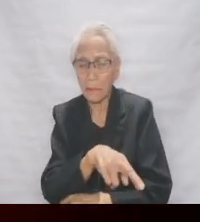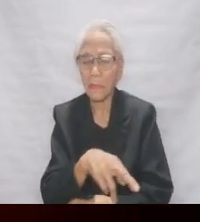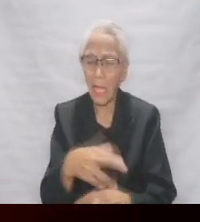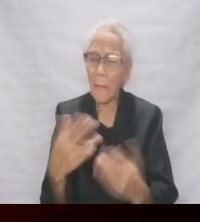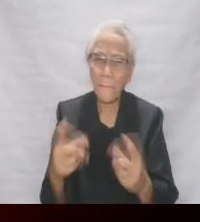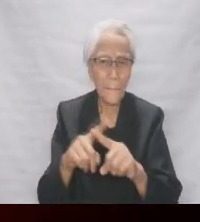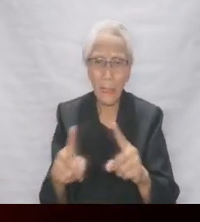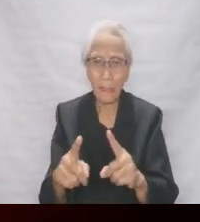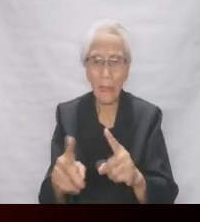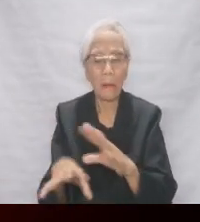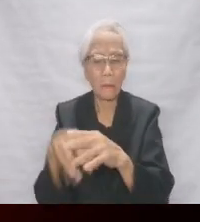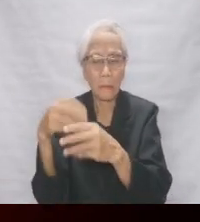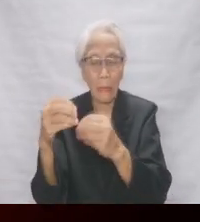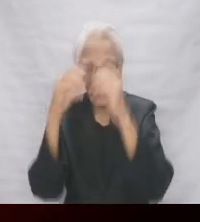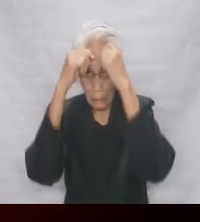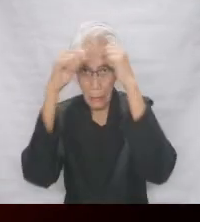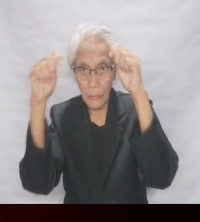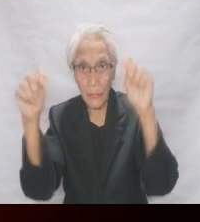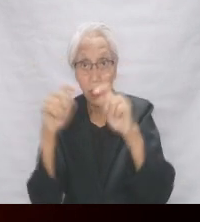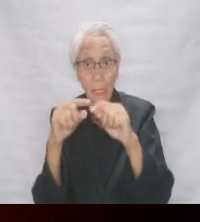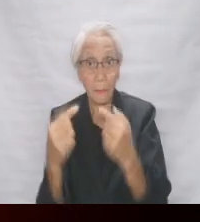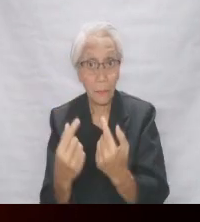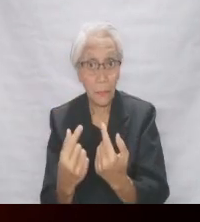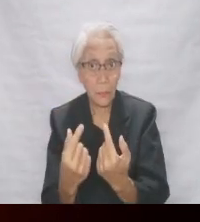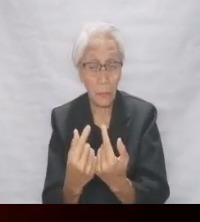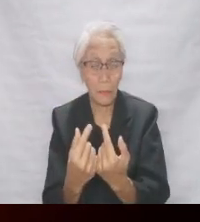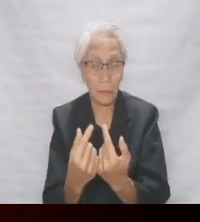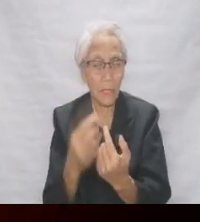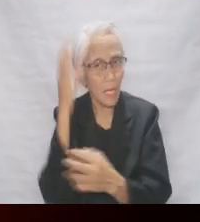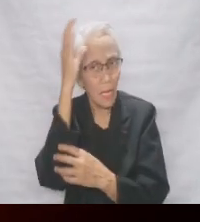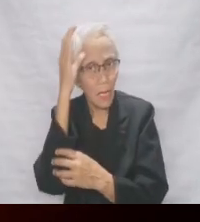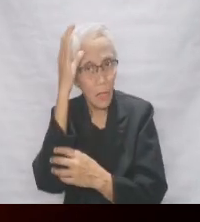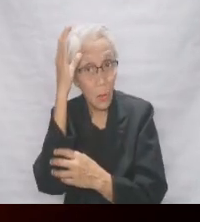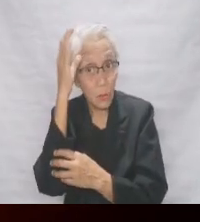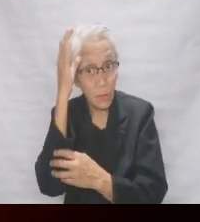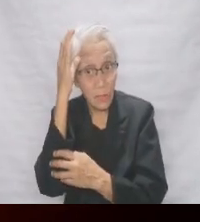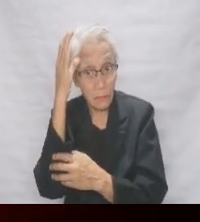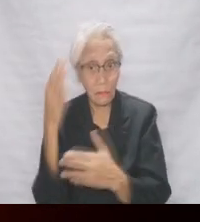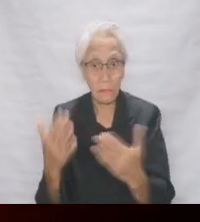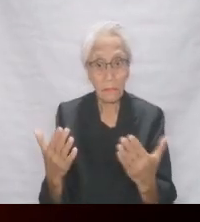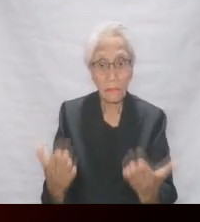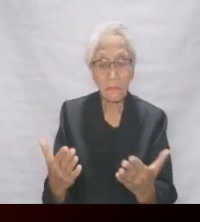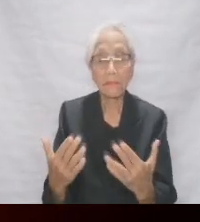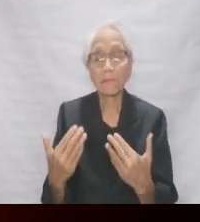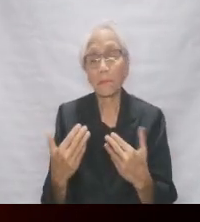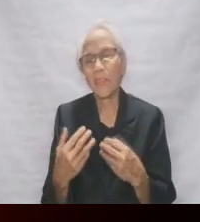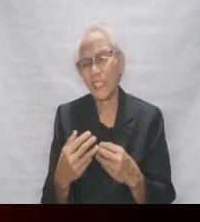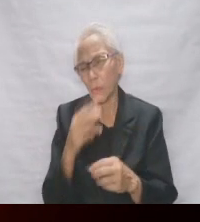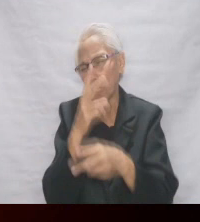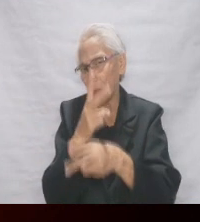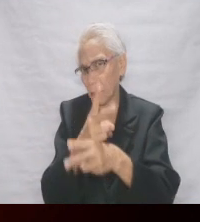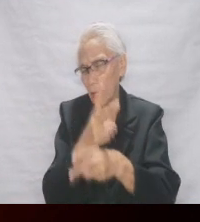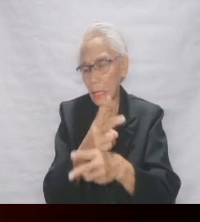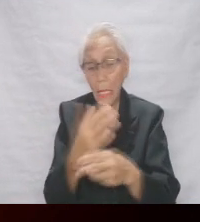terrorist and criminal groups posing as religious agrupations. Kaya mag-ingat po tayo